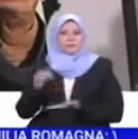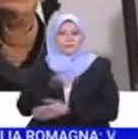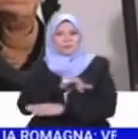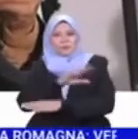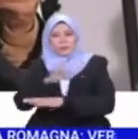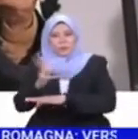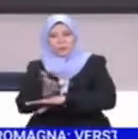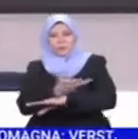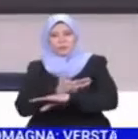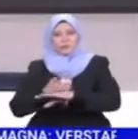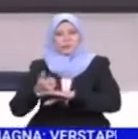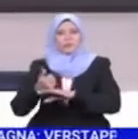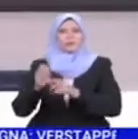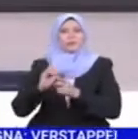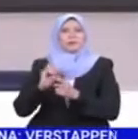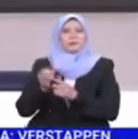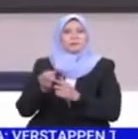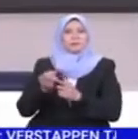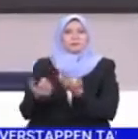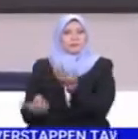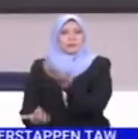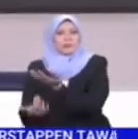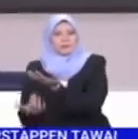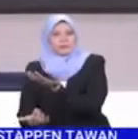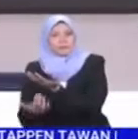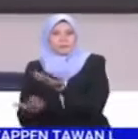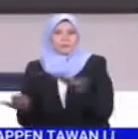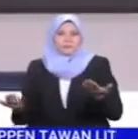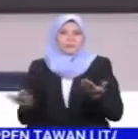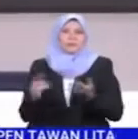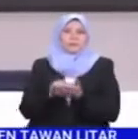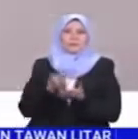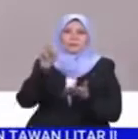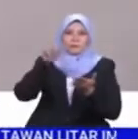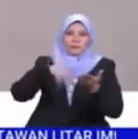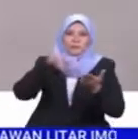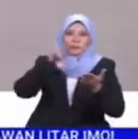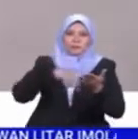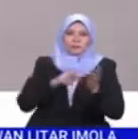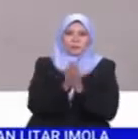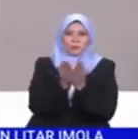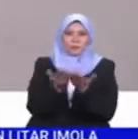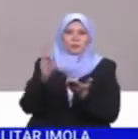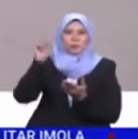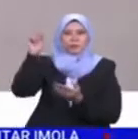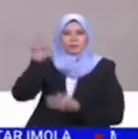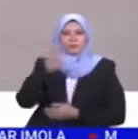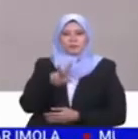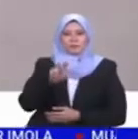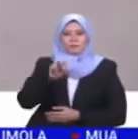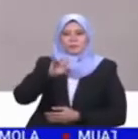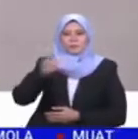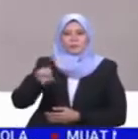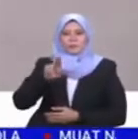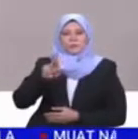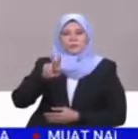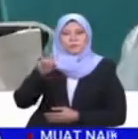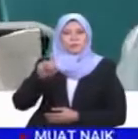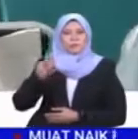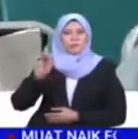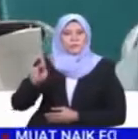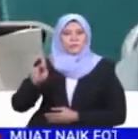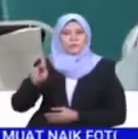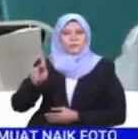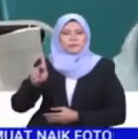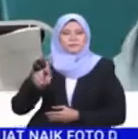ataupun sebaliknya. Tetapi dengan berkat Al-Quran, membaca Al-Quran 30 juzuk, sudah pastilah setiap